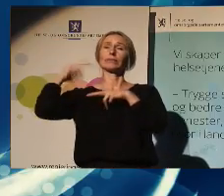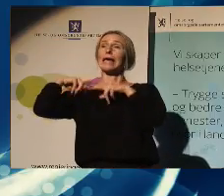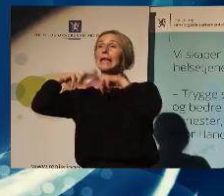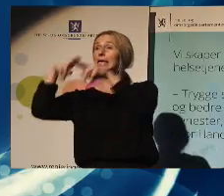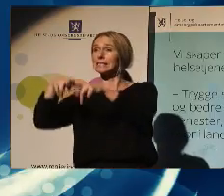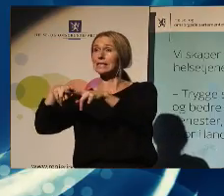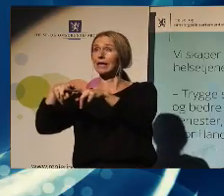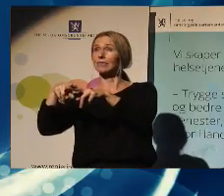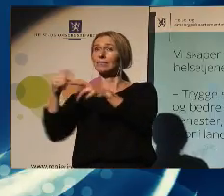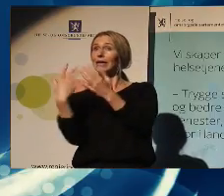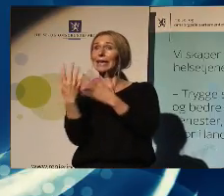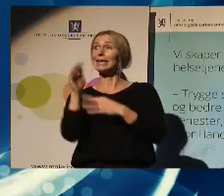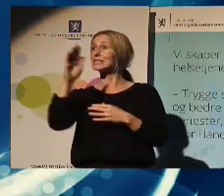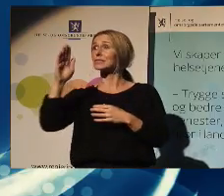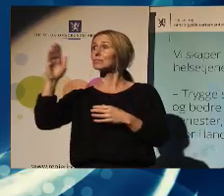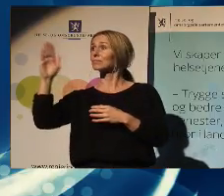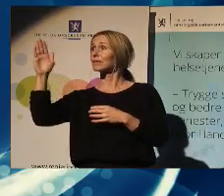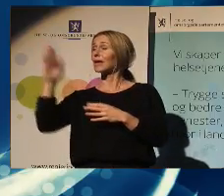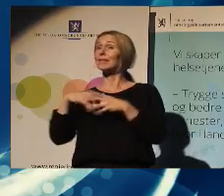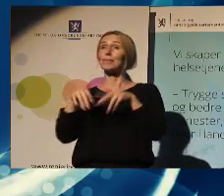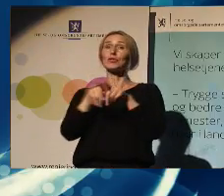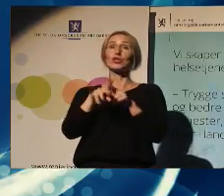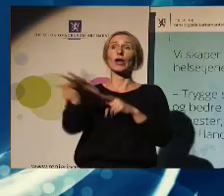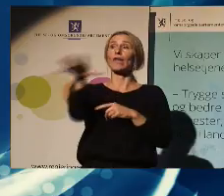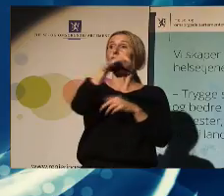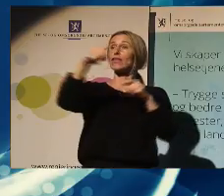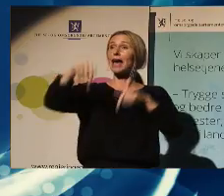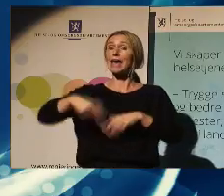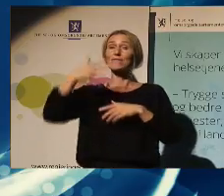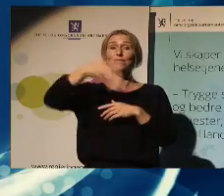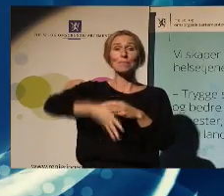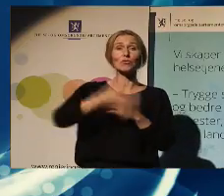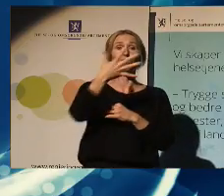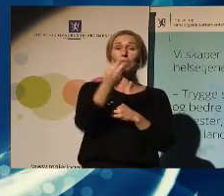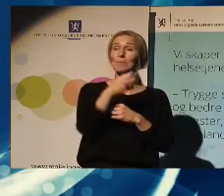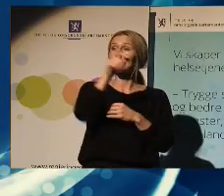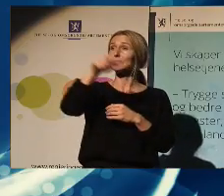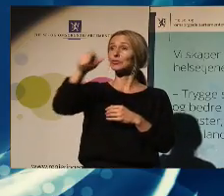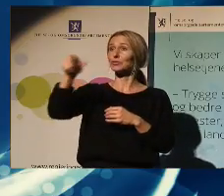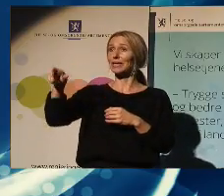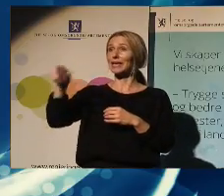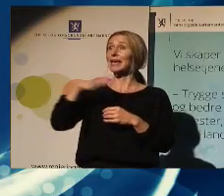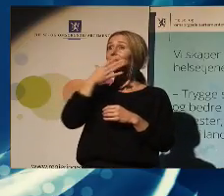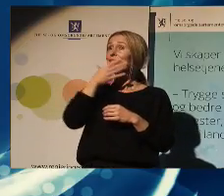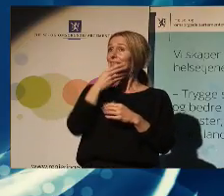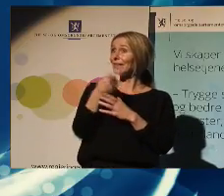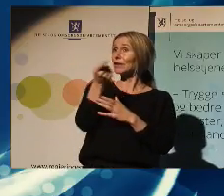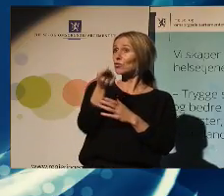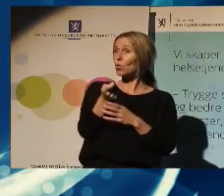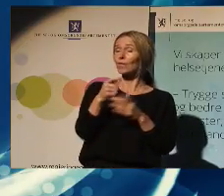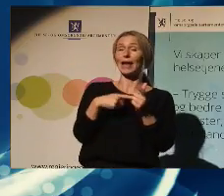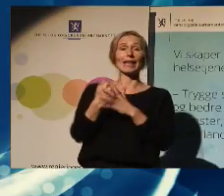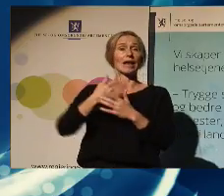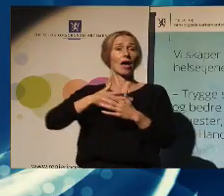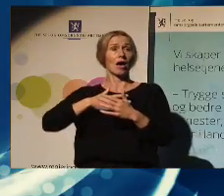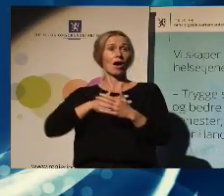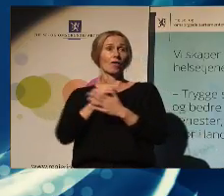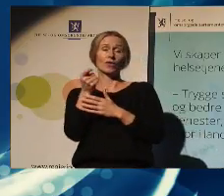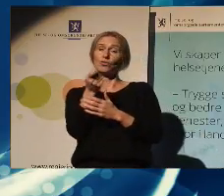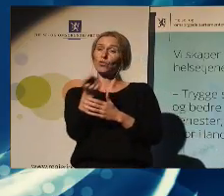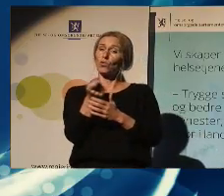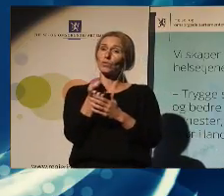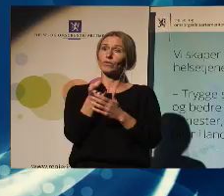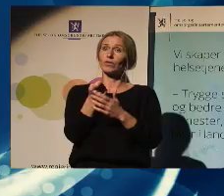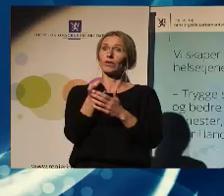Ingen reiser opp hånda. Det betyr at alle her, 550 stykker, kjenner noen eller hadde noen